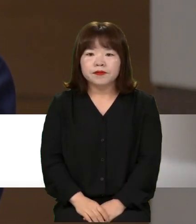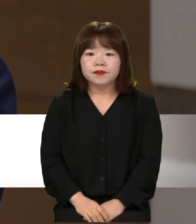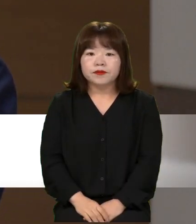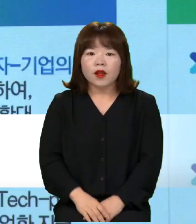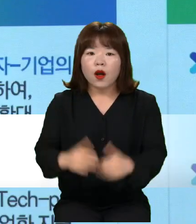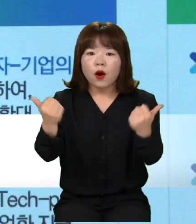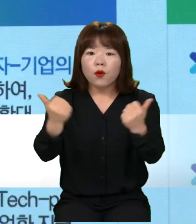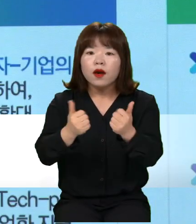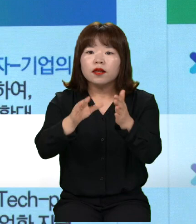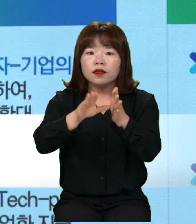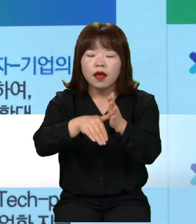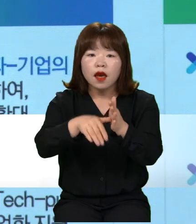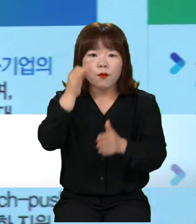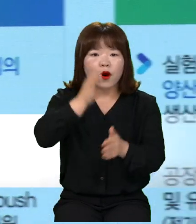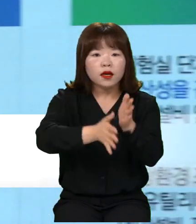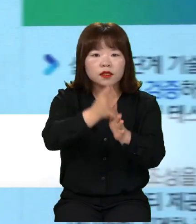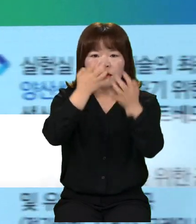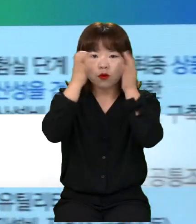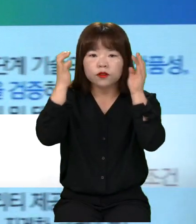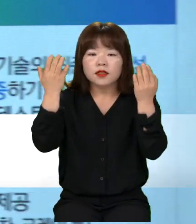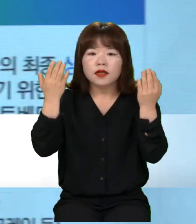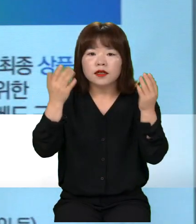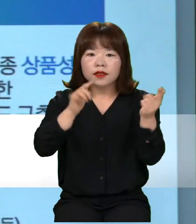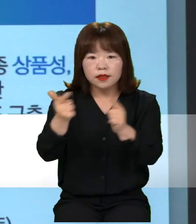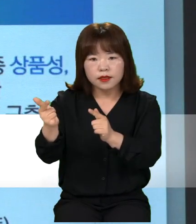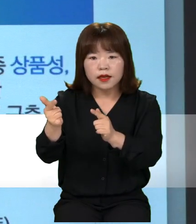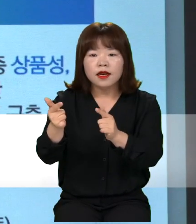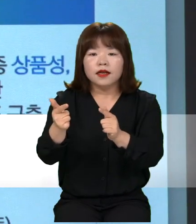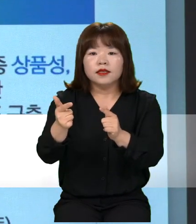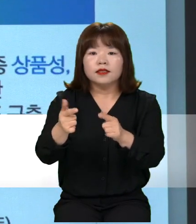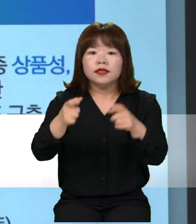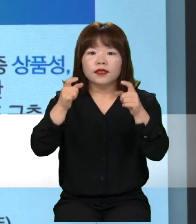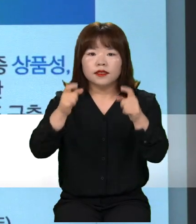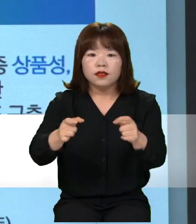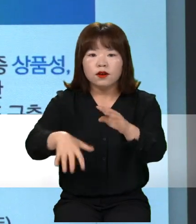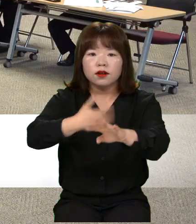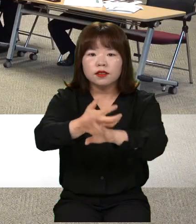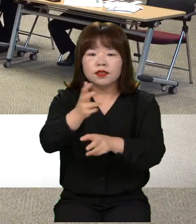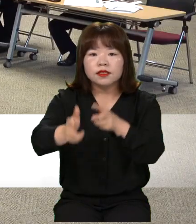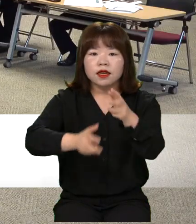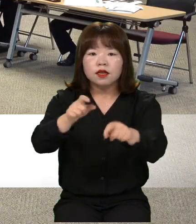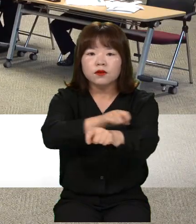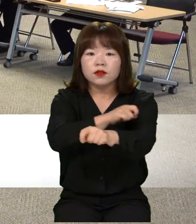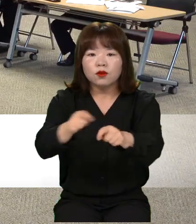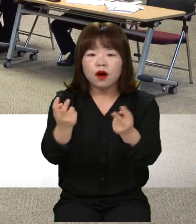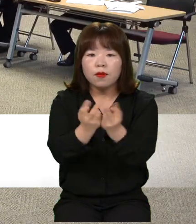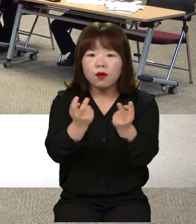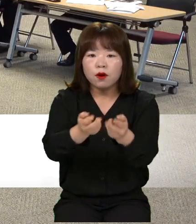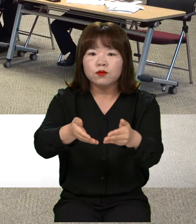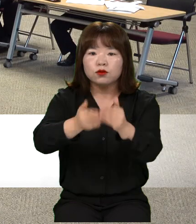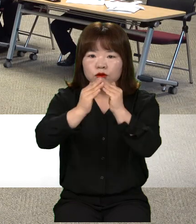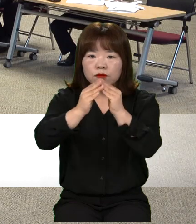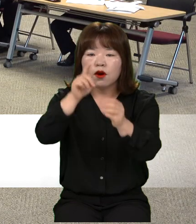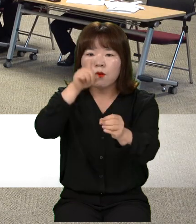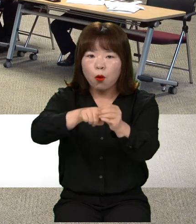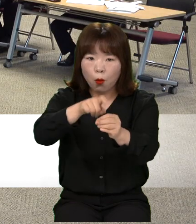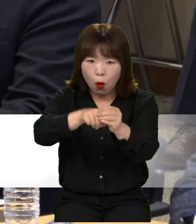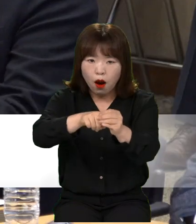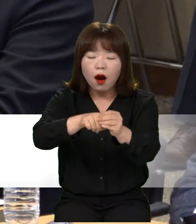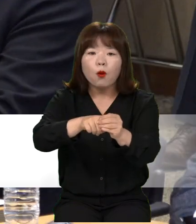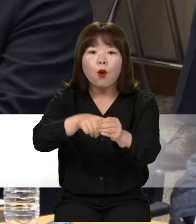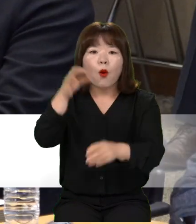이날 회의는 포항시와 포스텍 등 알앤비디 기관이 지역주도 혁신산업 특화전략 수립을 목표로